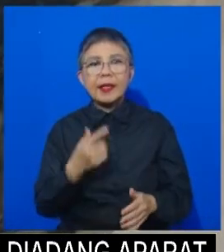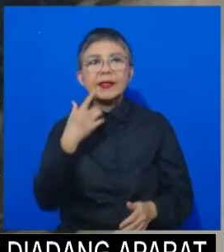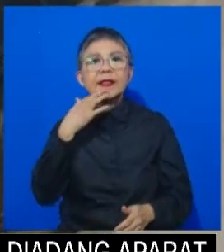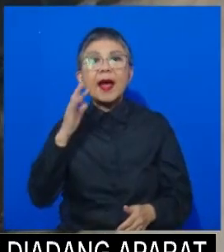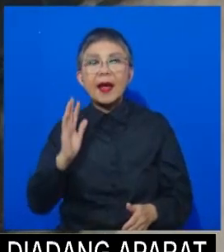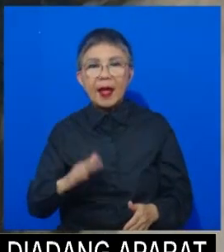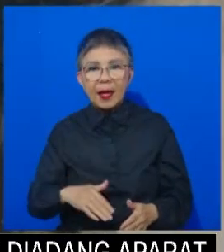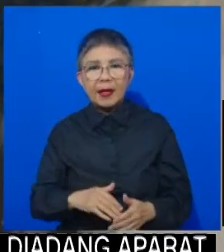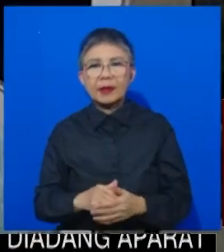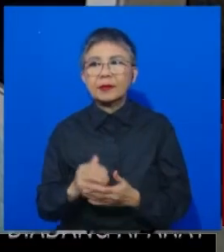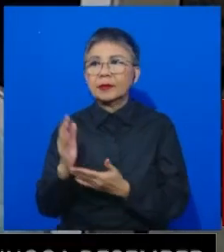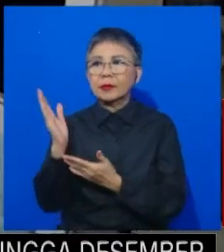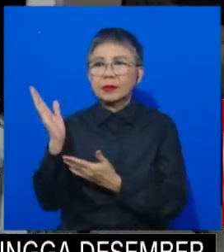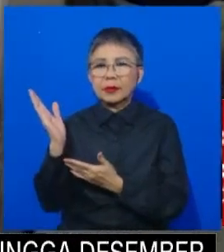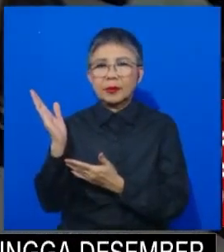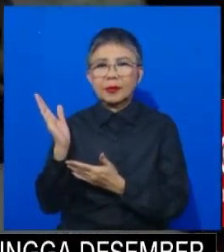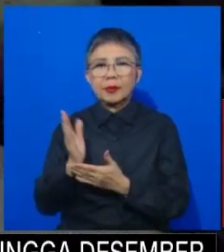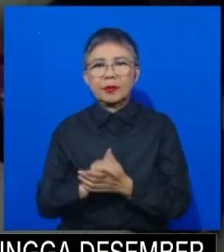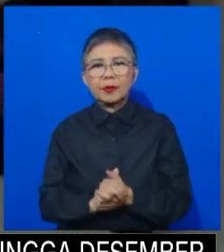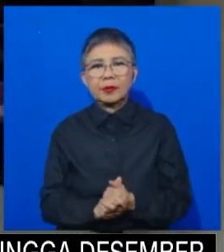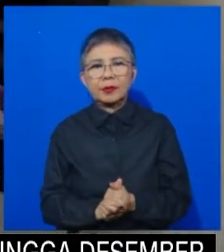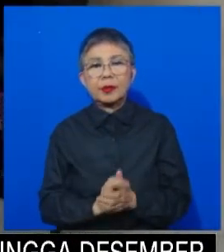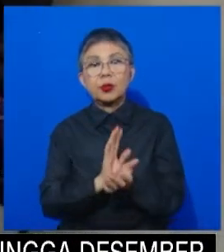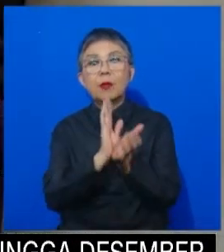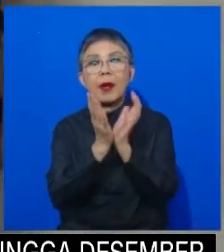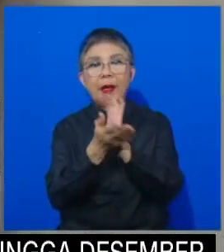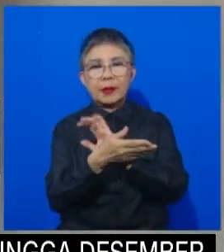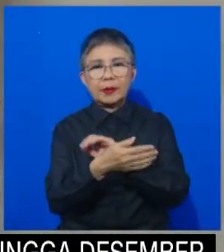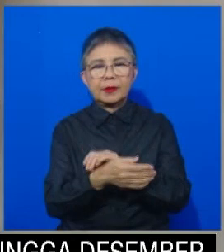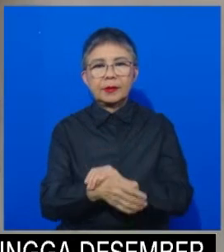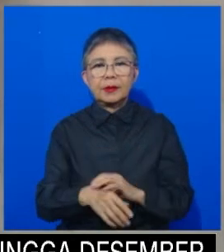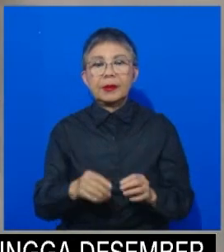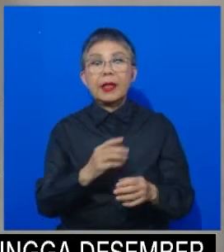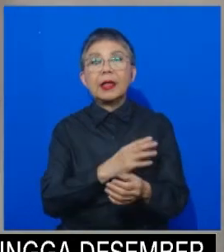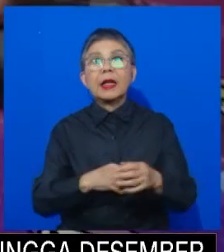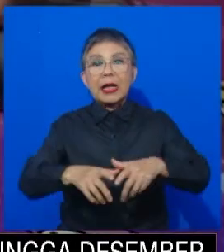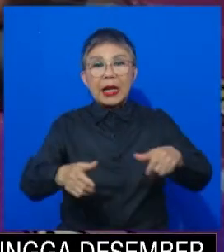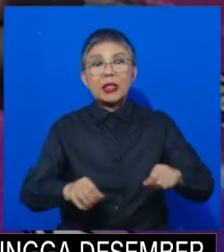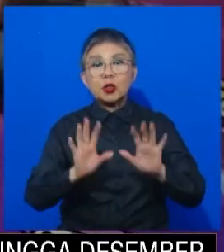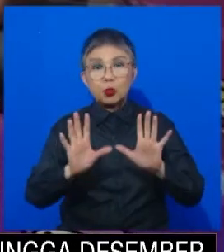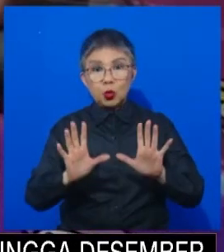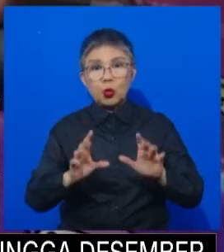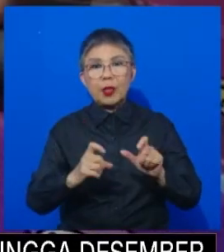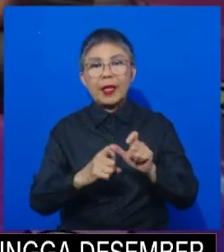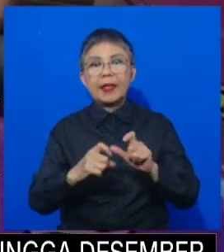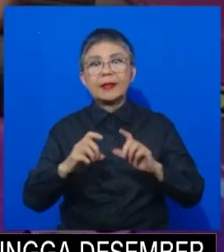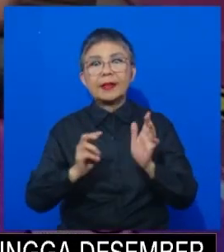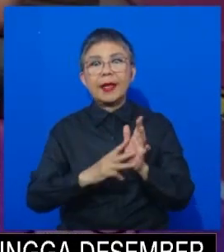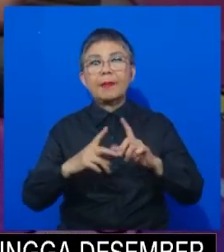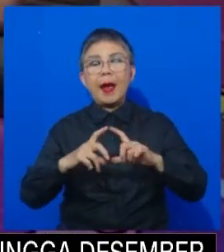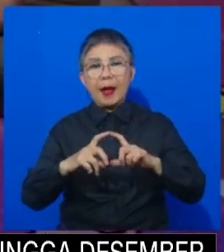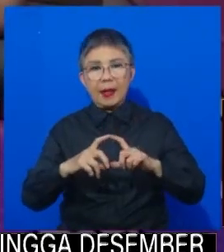Sari Gang 7 Sekolahan, Tenggilis Mejoyo, Surabaya, siswi kelas 10 SMAS Dharma Wanita Kendang Sari